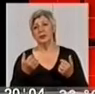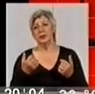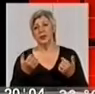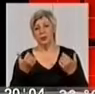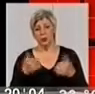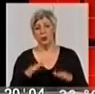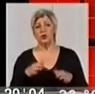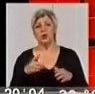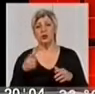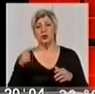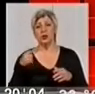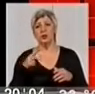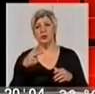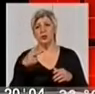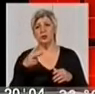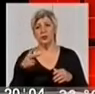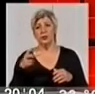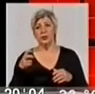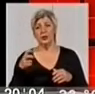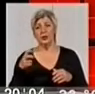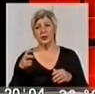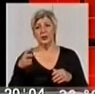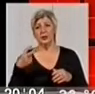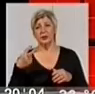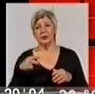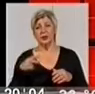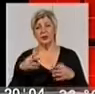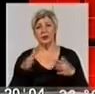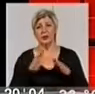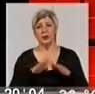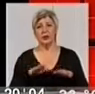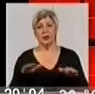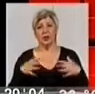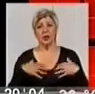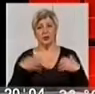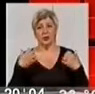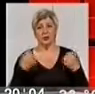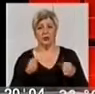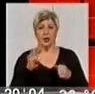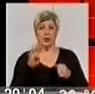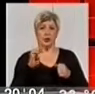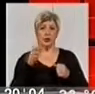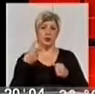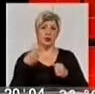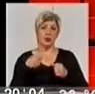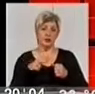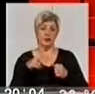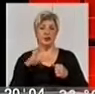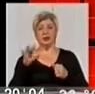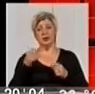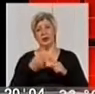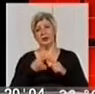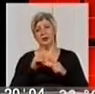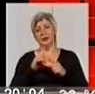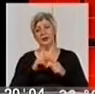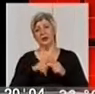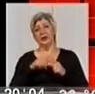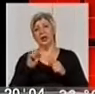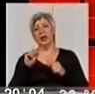1220 дітей, і в Перлині ми вже 800 дітей оздоровили. І 420 дітей – це артек і молода гвардія. Тобто 200 дітей –